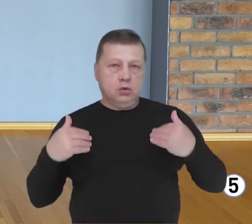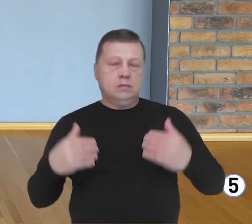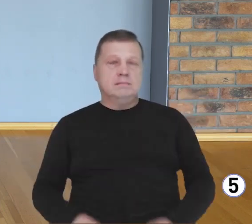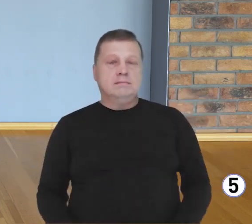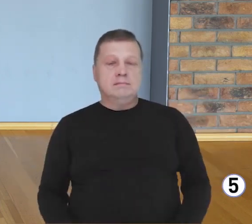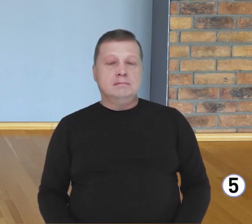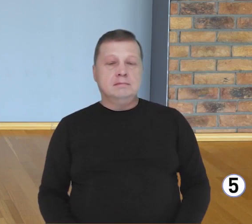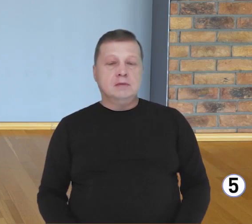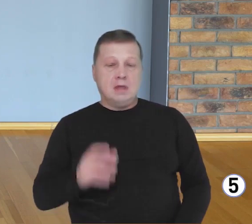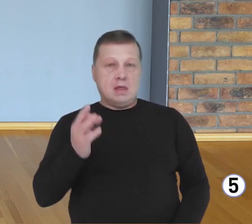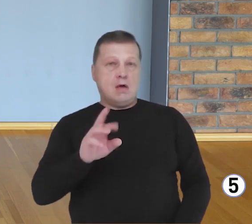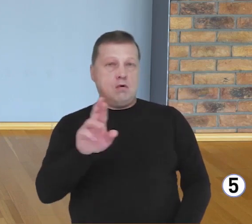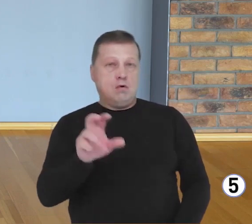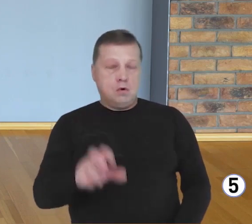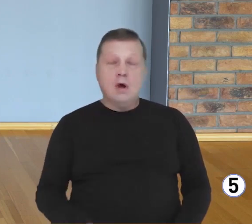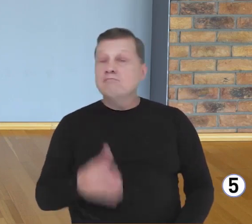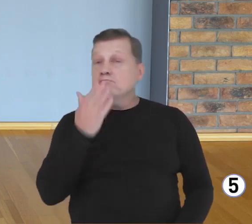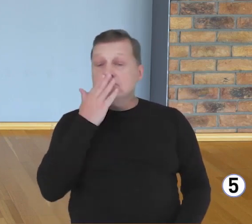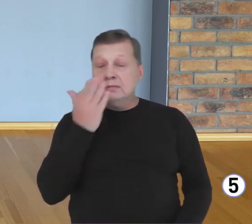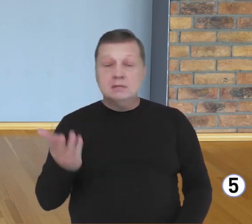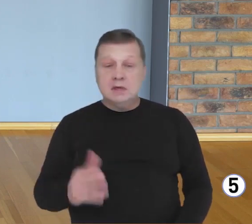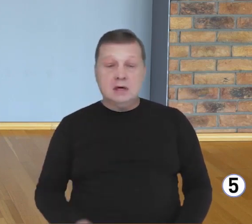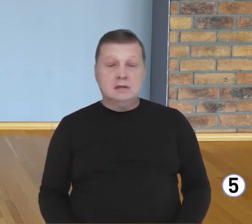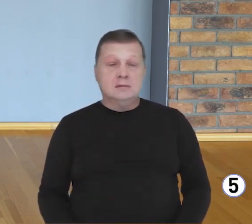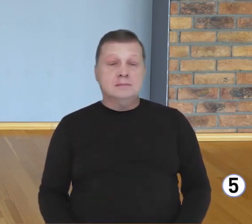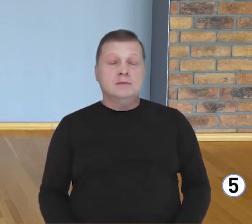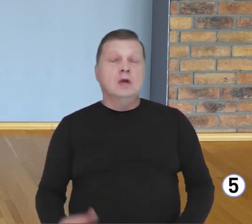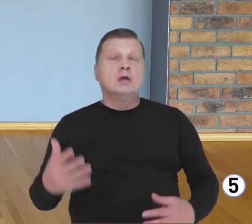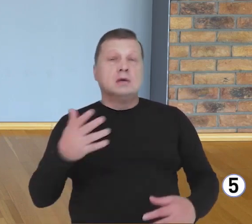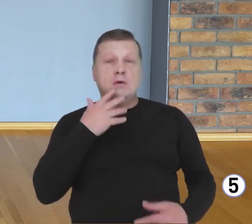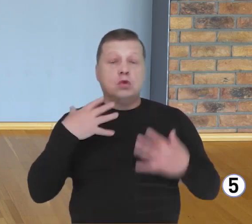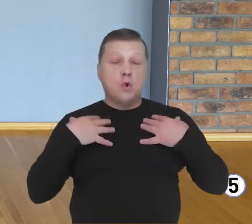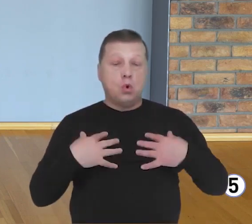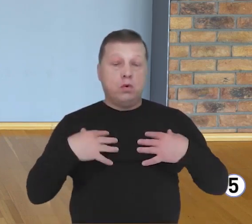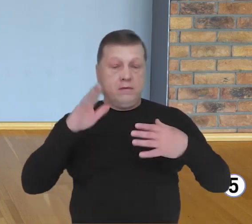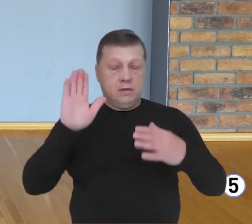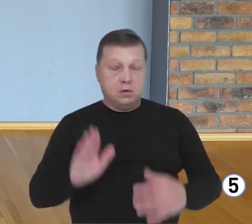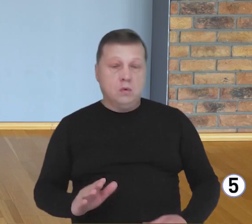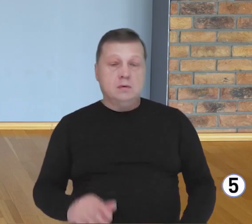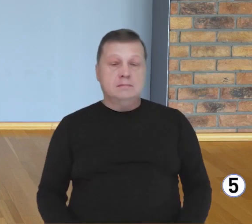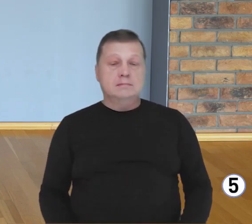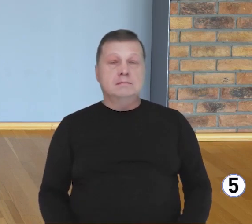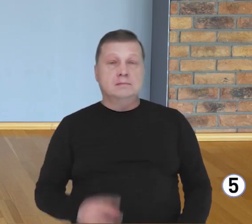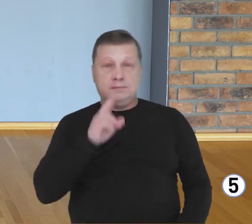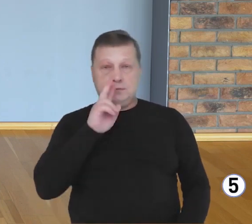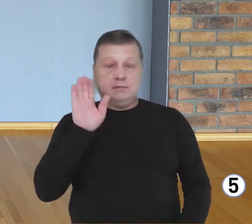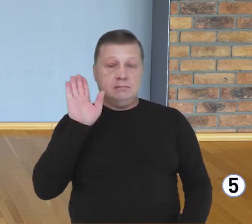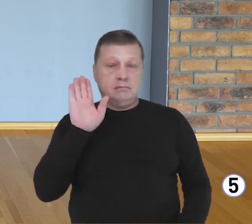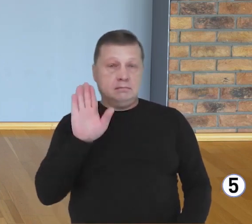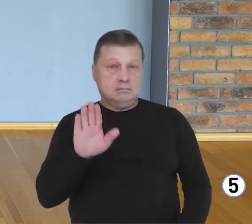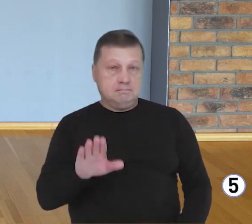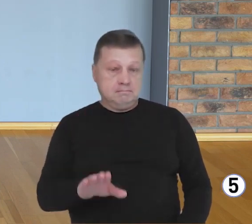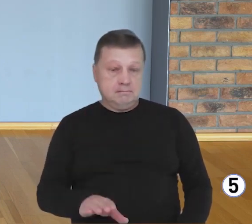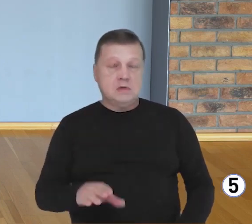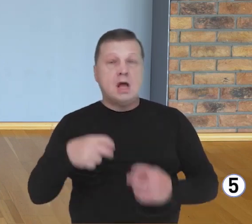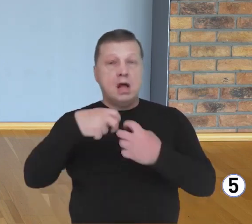opuśćcie barki w dół. I teraz wykonujemy ruch. Ruch to jest opad tułowia w dół, ciężarki blisko ciała. Schodzimy w